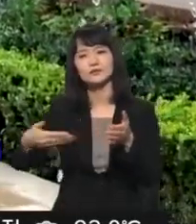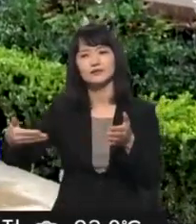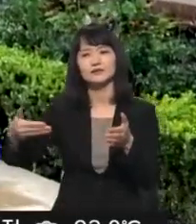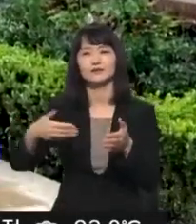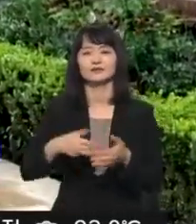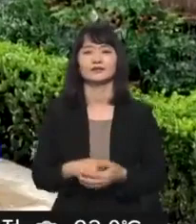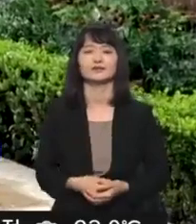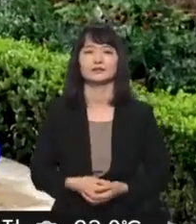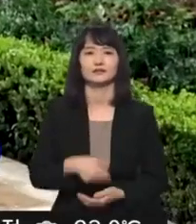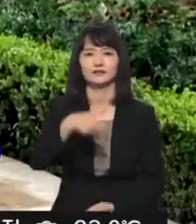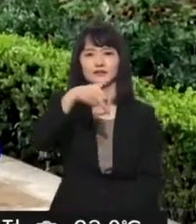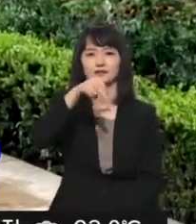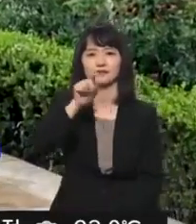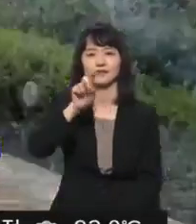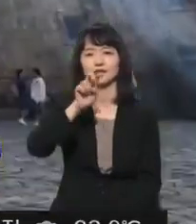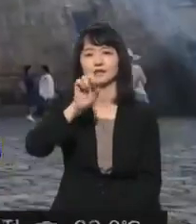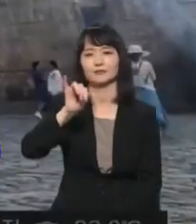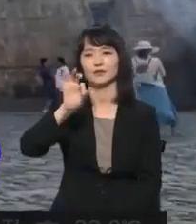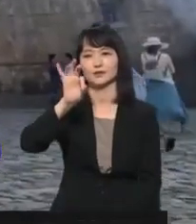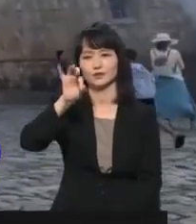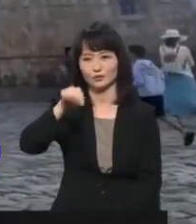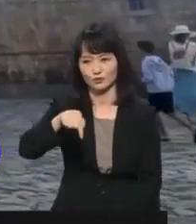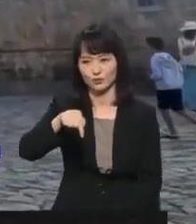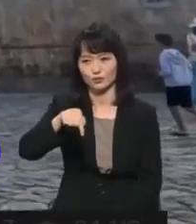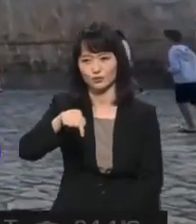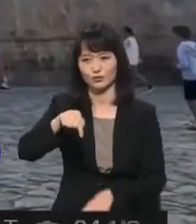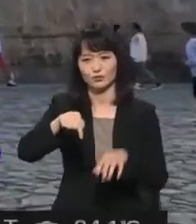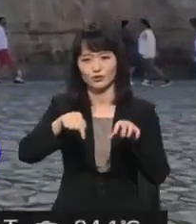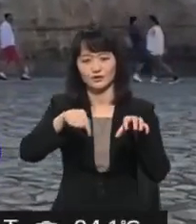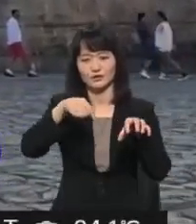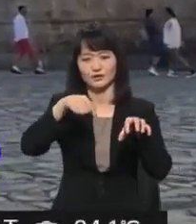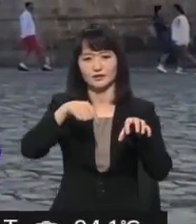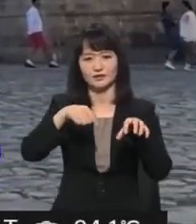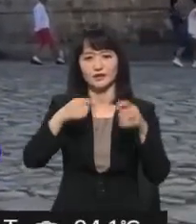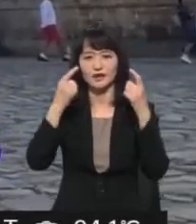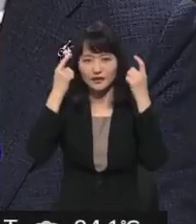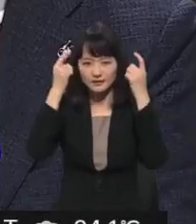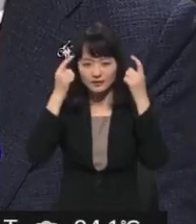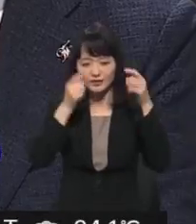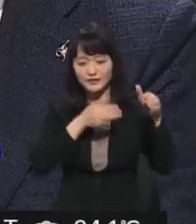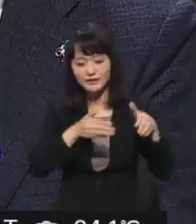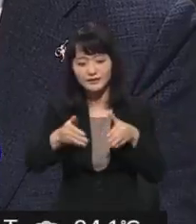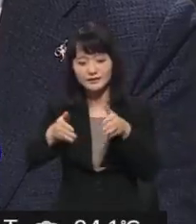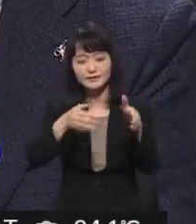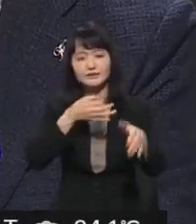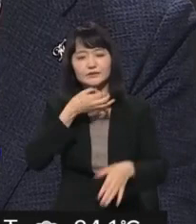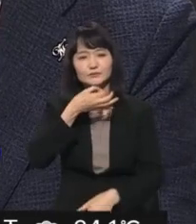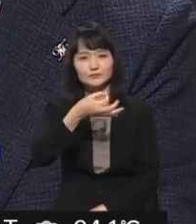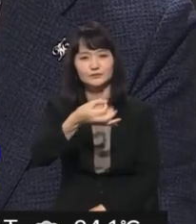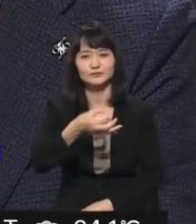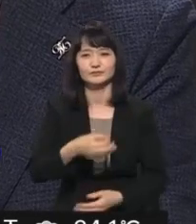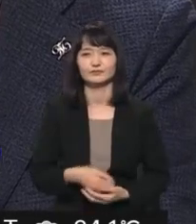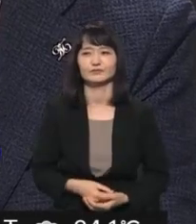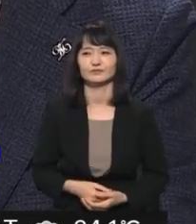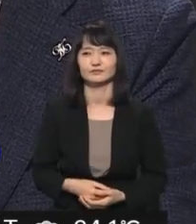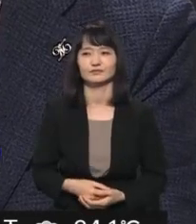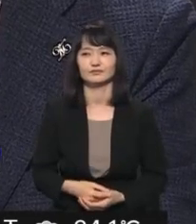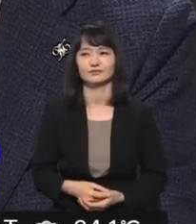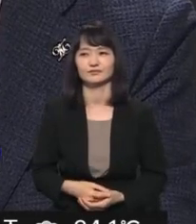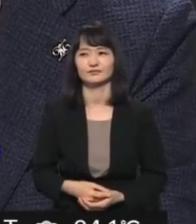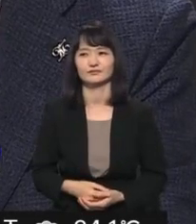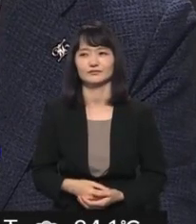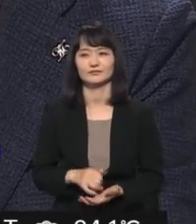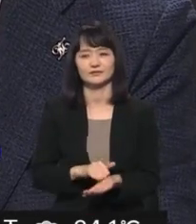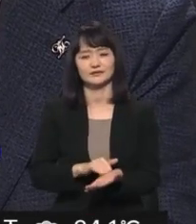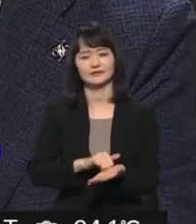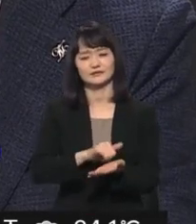해가지고 카메라가 이제 그 상태 오고 슬레 끼 를 의미하는데 예 그 카메라 어플로 라고 좀 가고 싶은